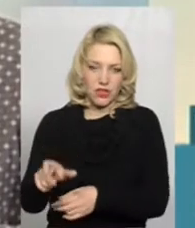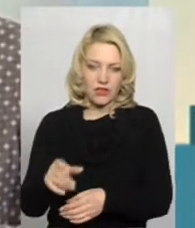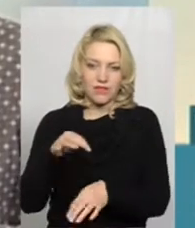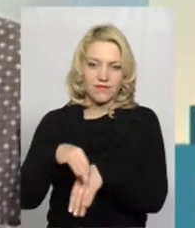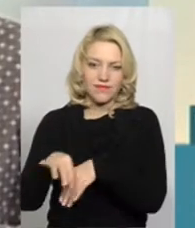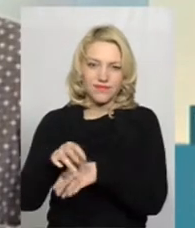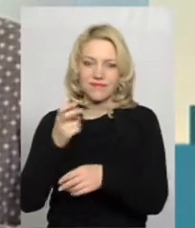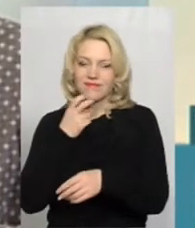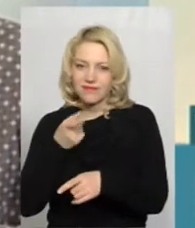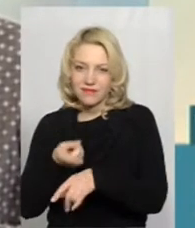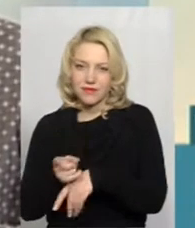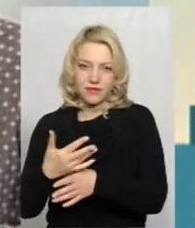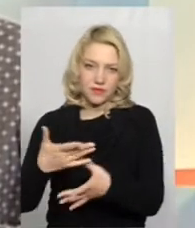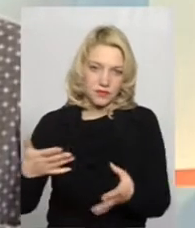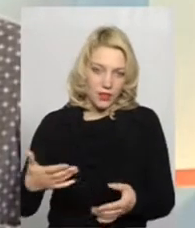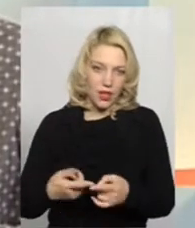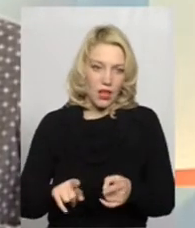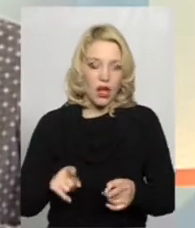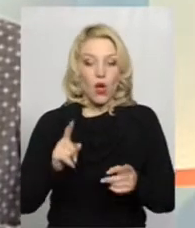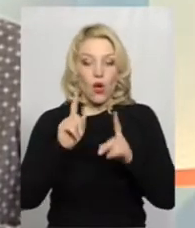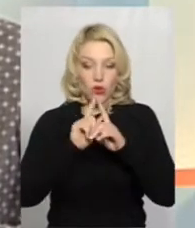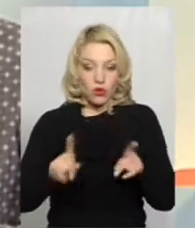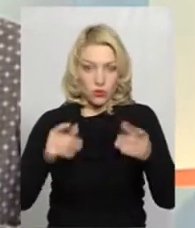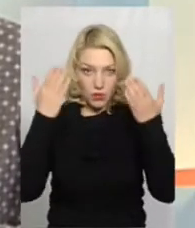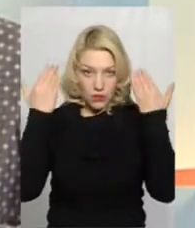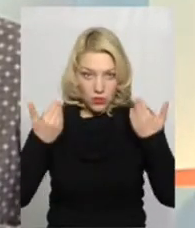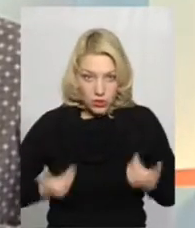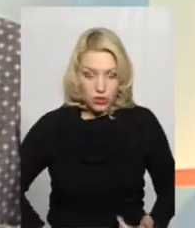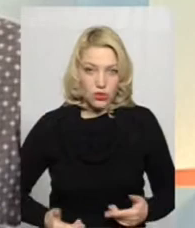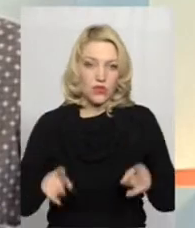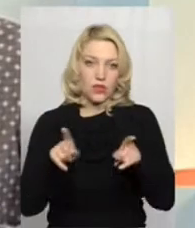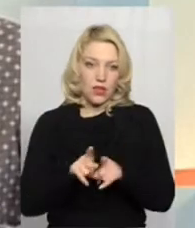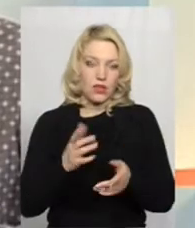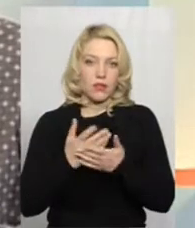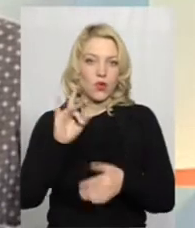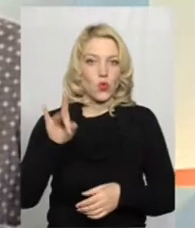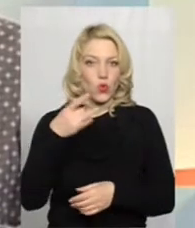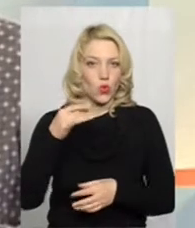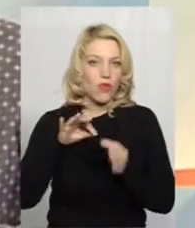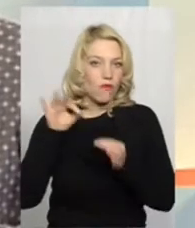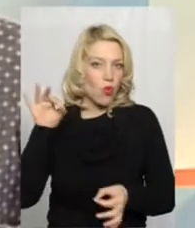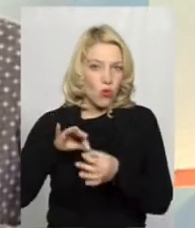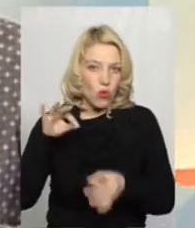дії. Особливості зовнішності теж відіграють не останню роль. Руде волосся,